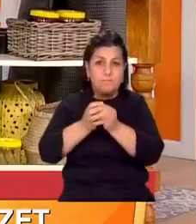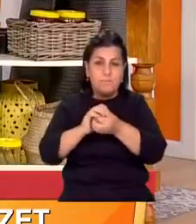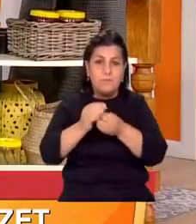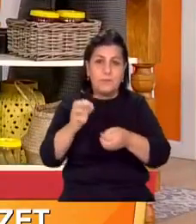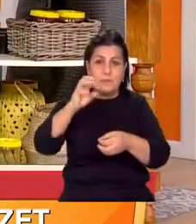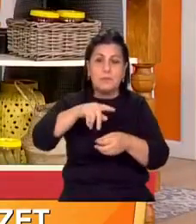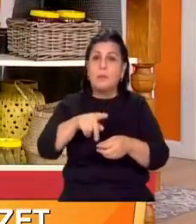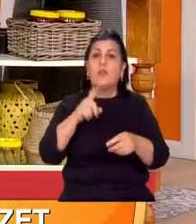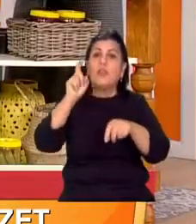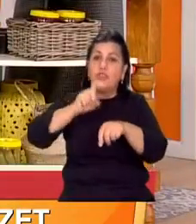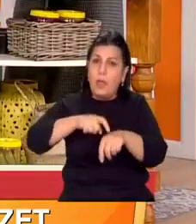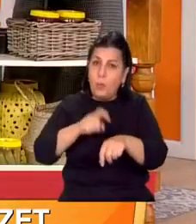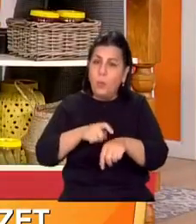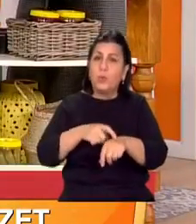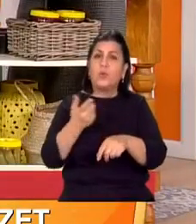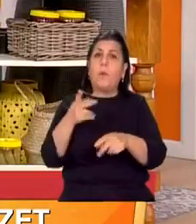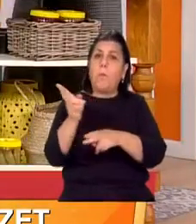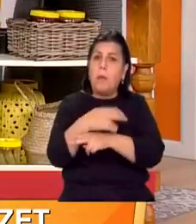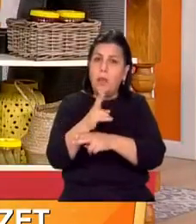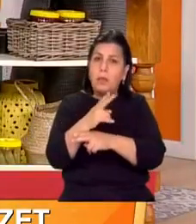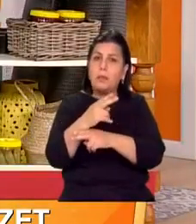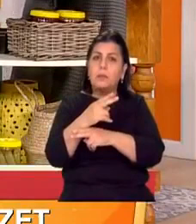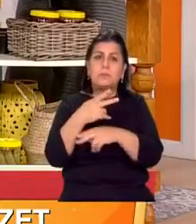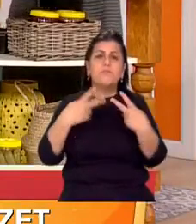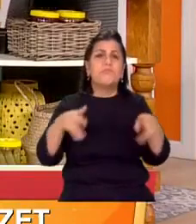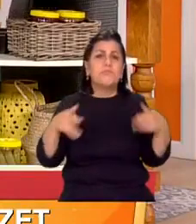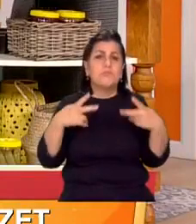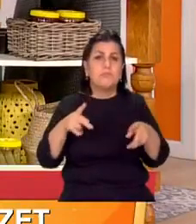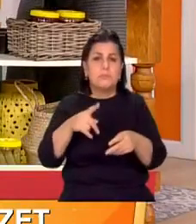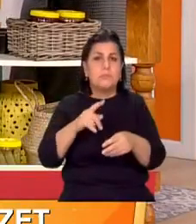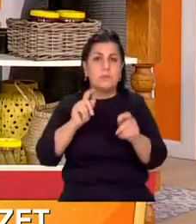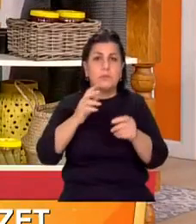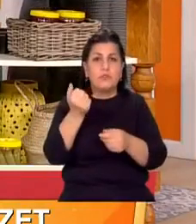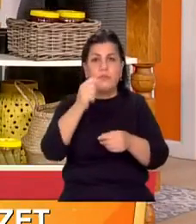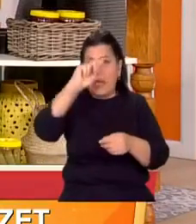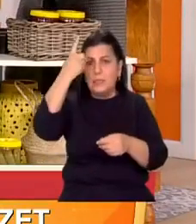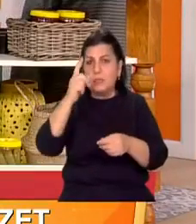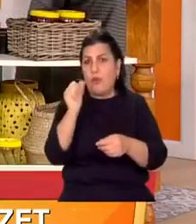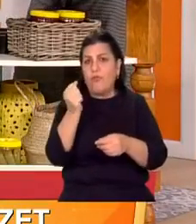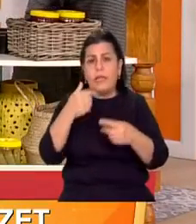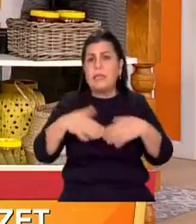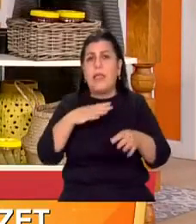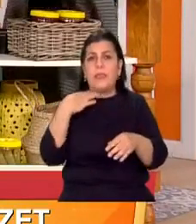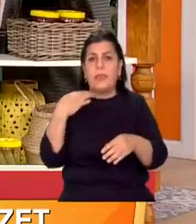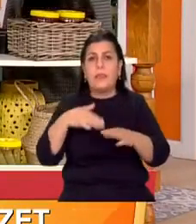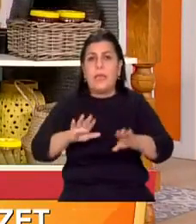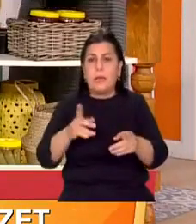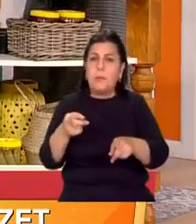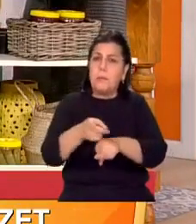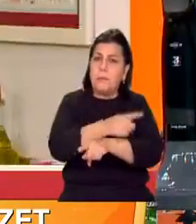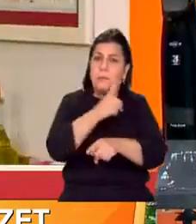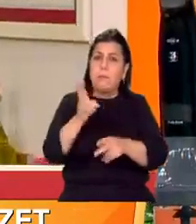Balıklar da yapabilirler yani şu an her şey canlı canlı görünüyor Hem taze hem lezzetli